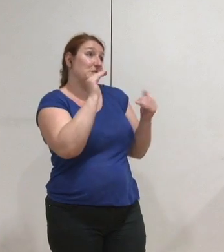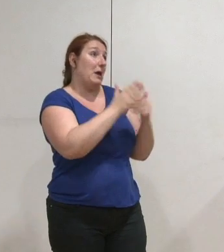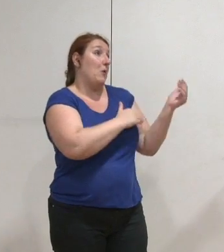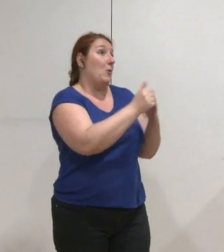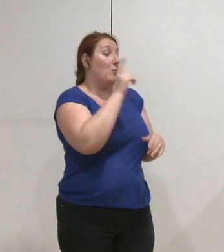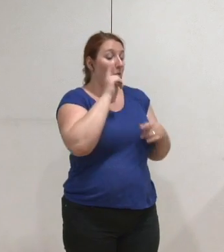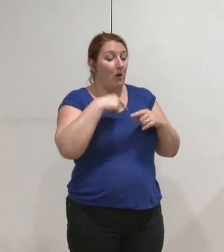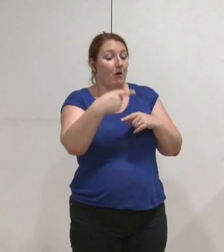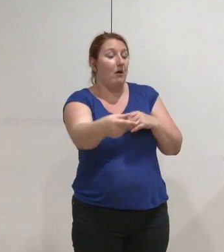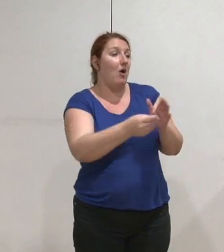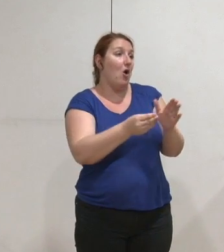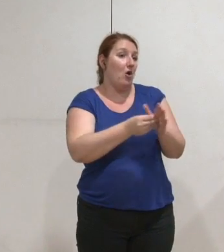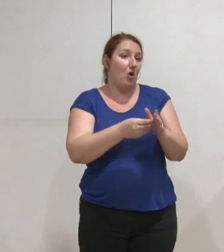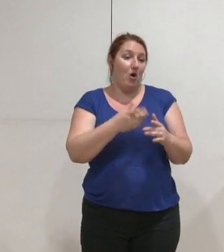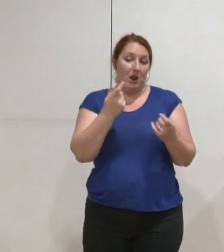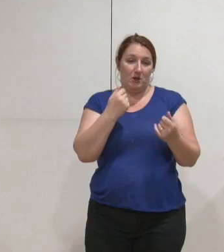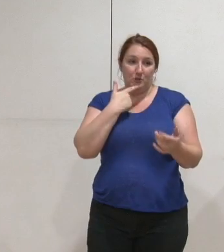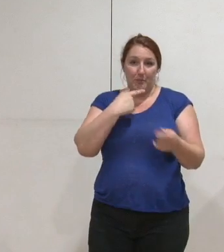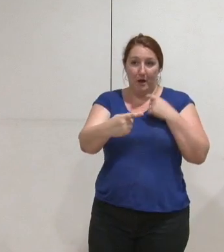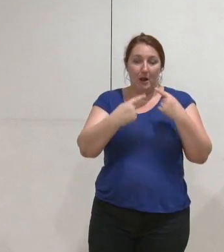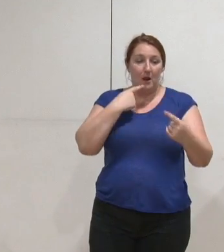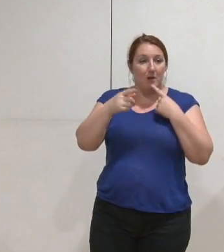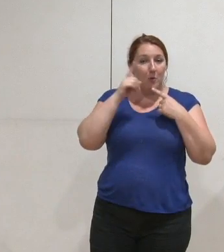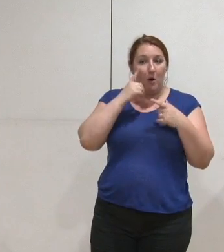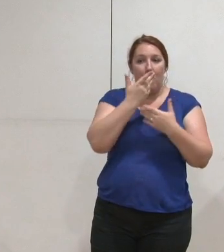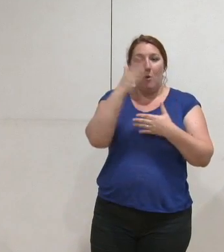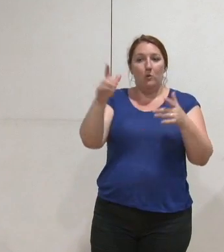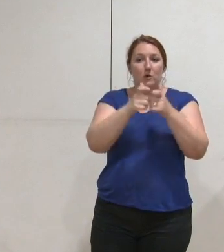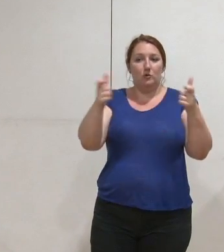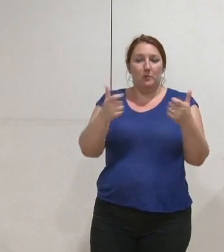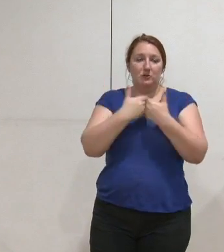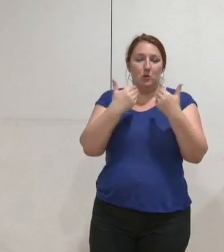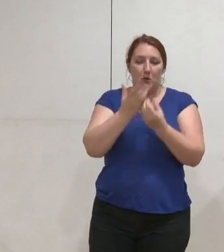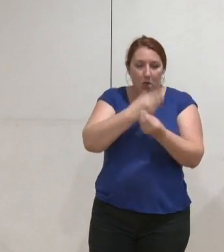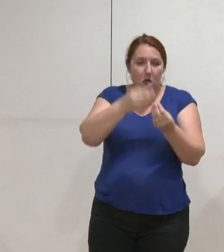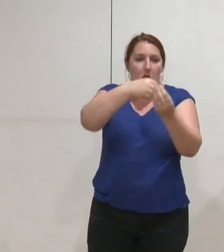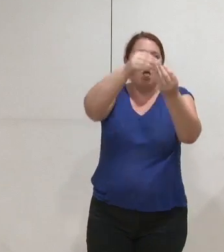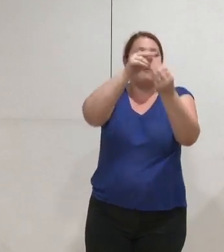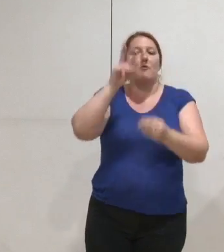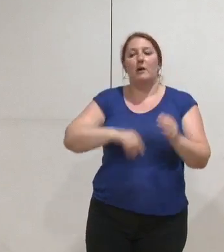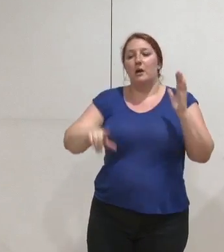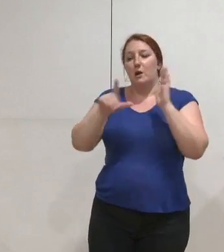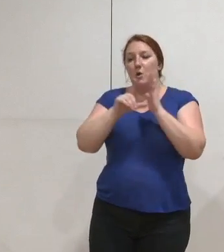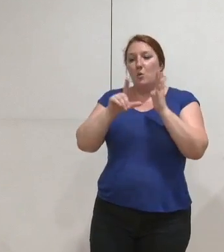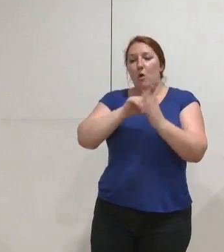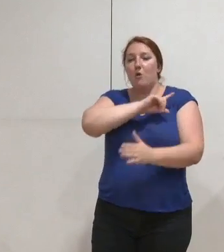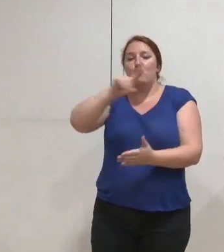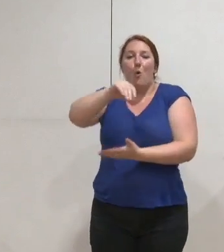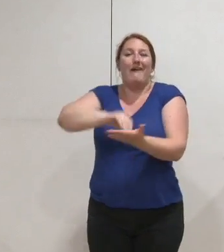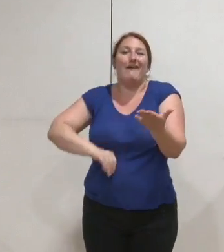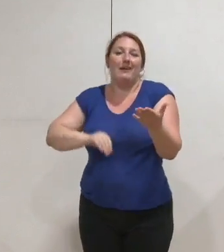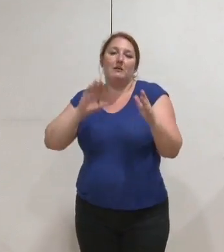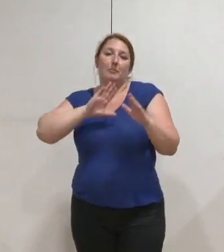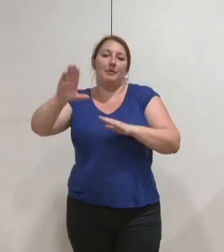l'occasion d' reparler plus tard puisqu'il y a encore d'autres entreprises qui vont réclamer des rallonges bon c'est une loi j'appelle ça une loi non écrite des